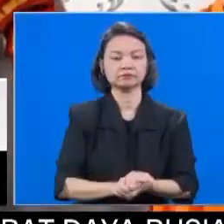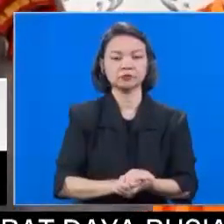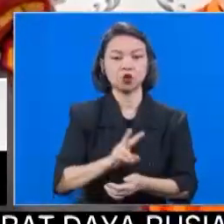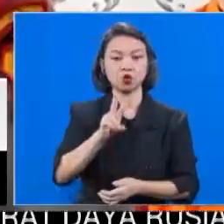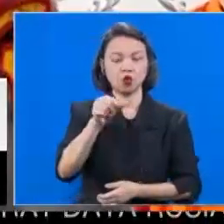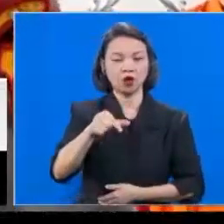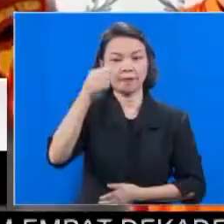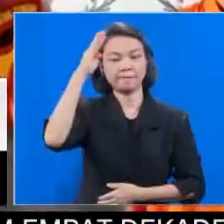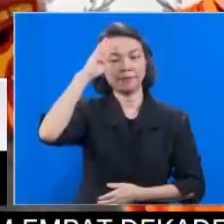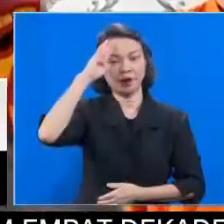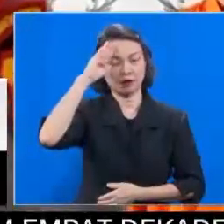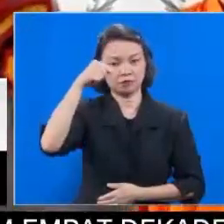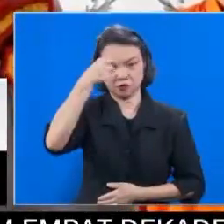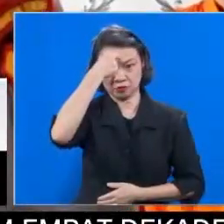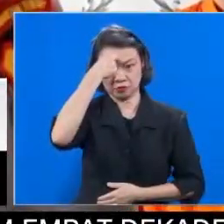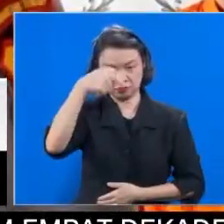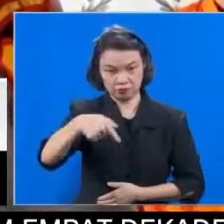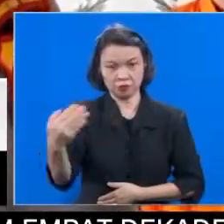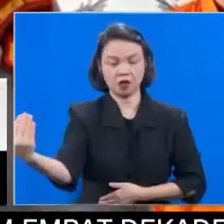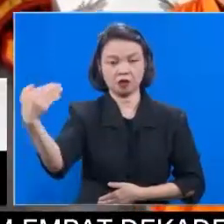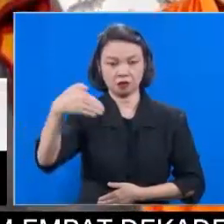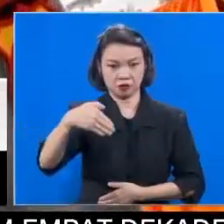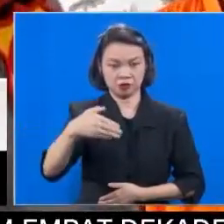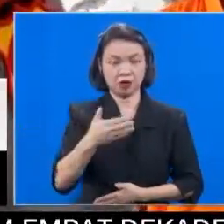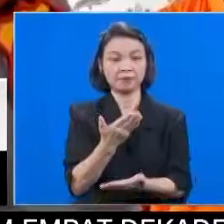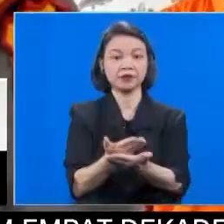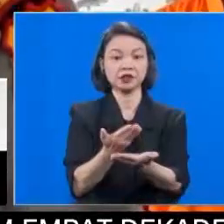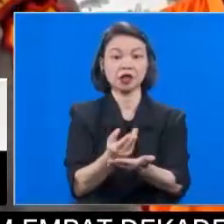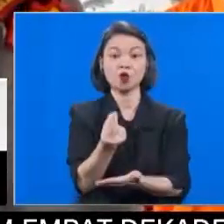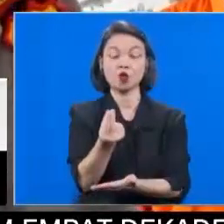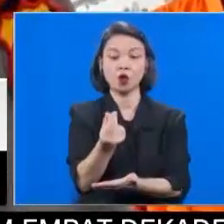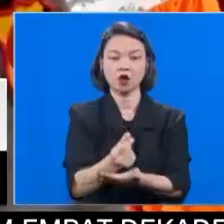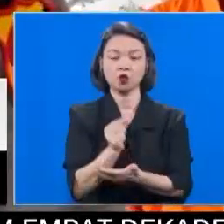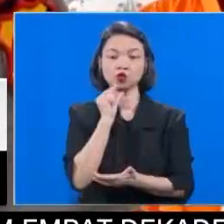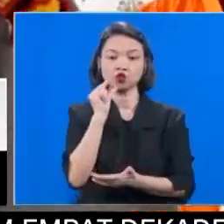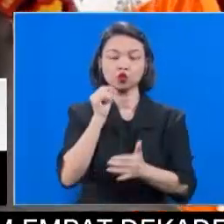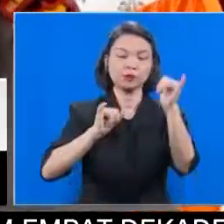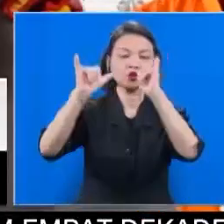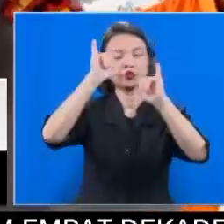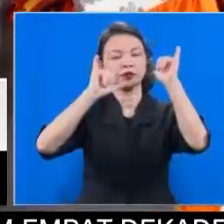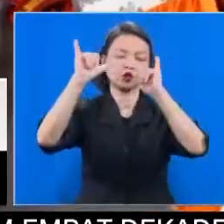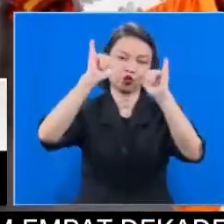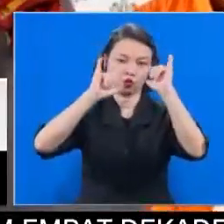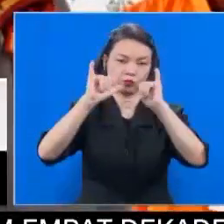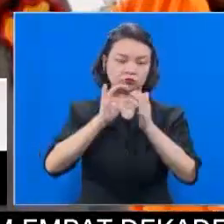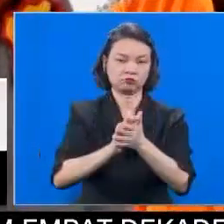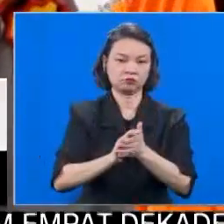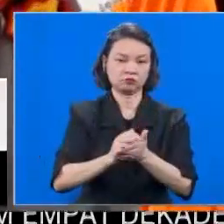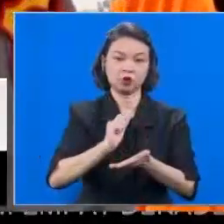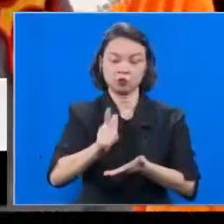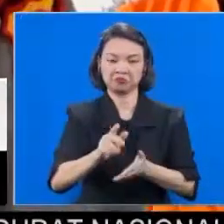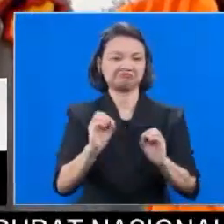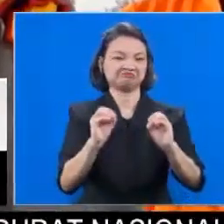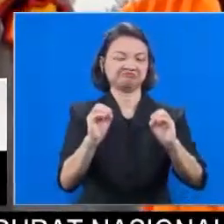datang ke lokasi untuk meminta uang untuk meminum kemudian tidak diberikan jadi